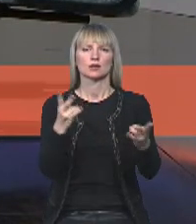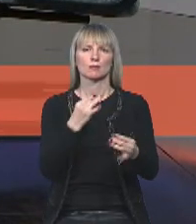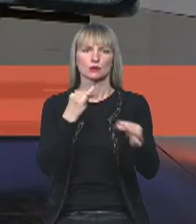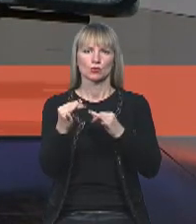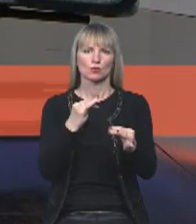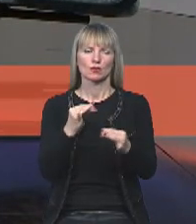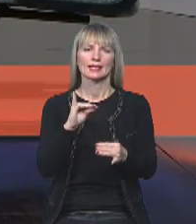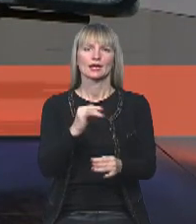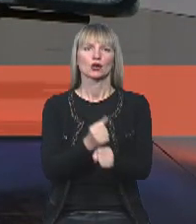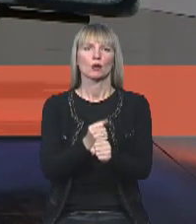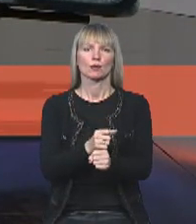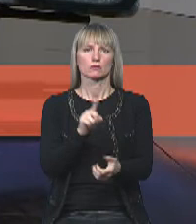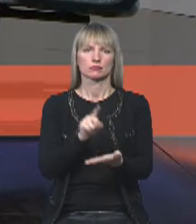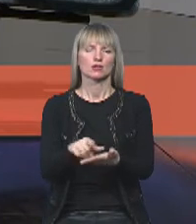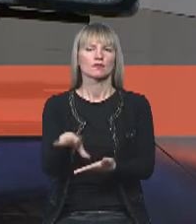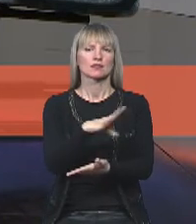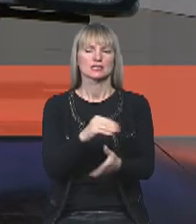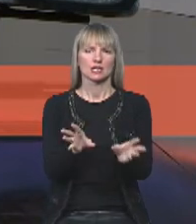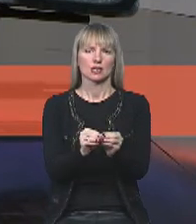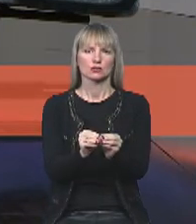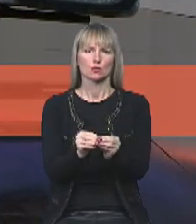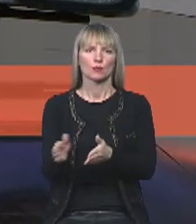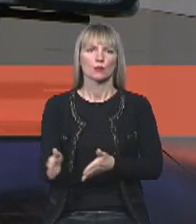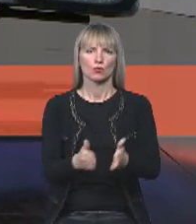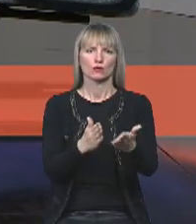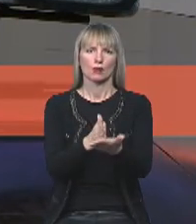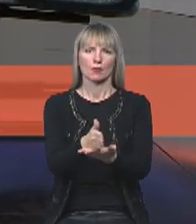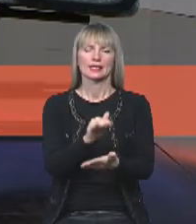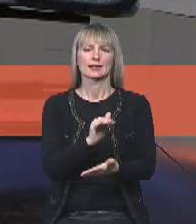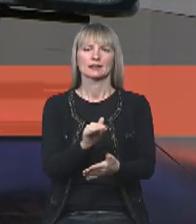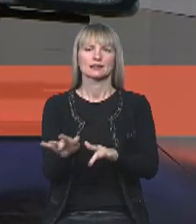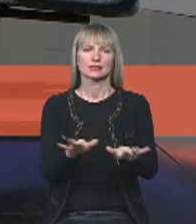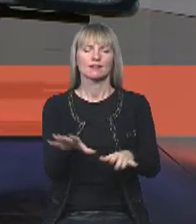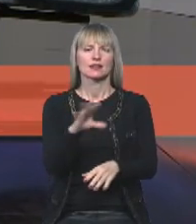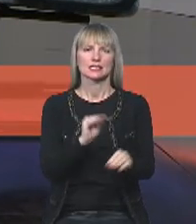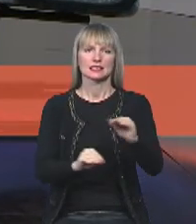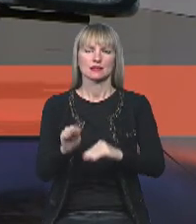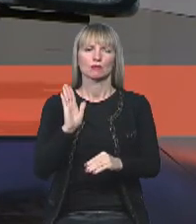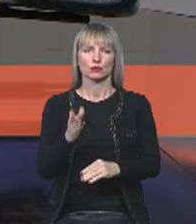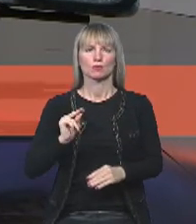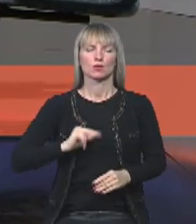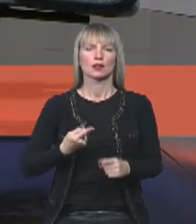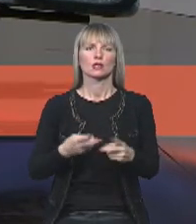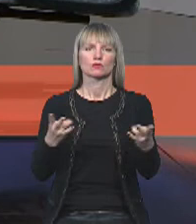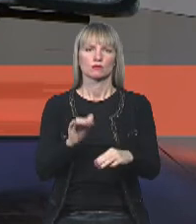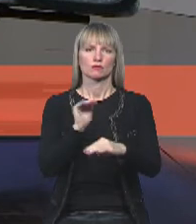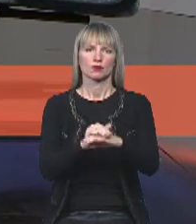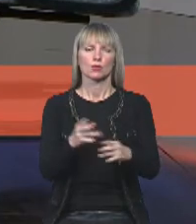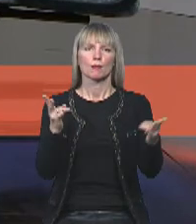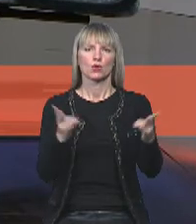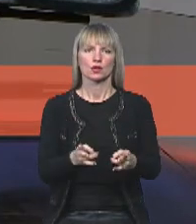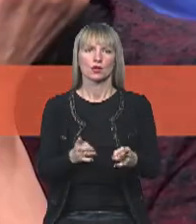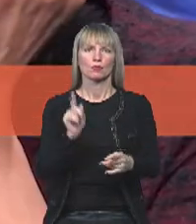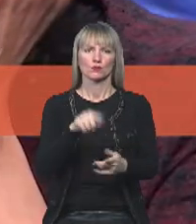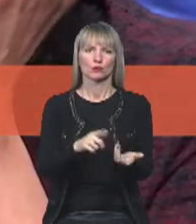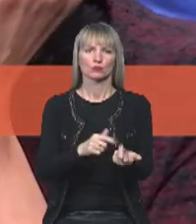поспілкуватись. І робити мають всі разом, тільки шляхом скоординованих дій, ця система запрацює. А це треба виявити потреби, в